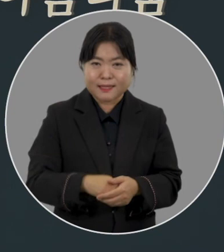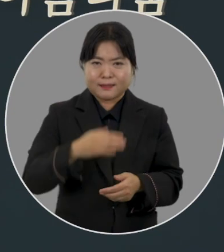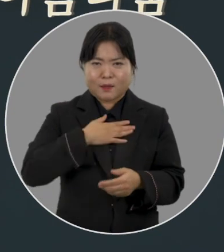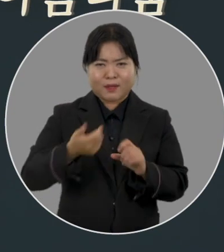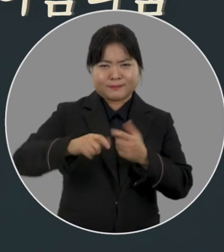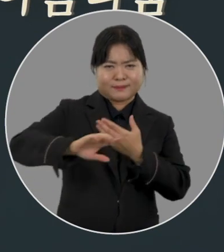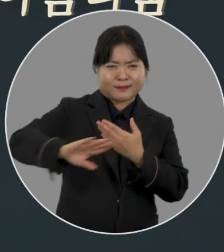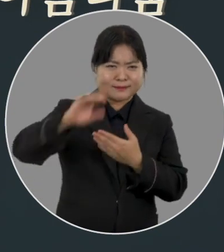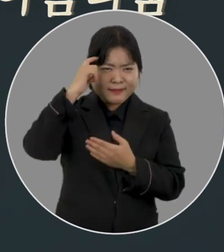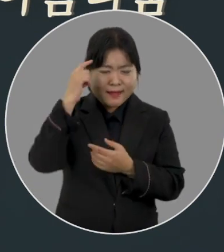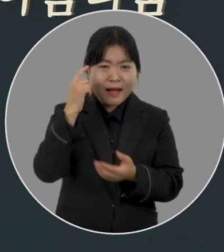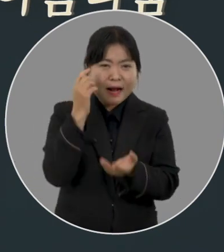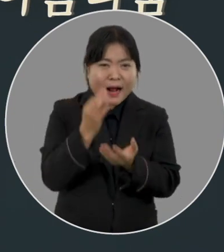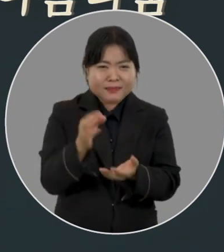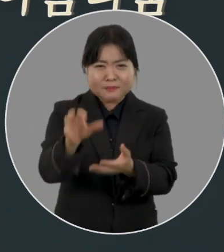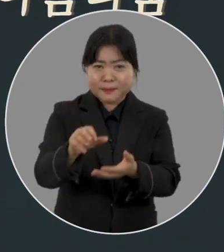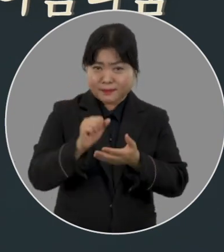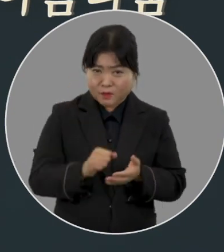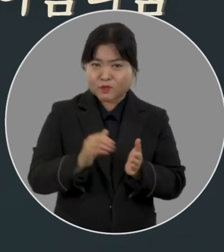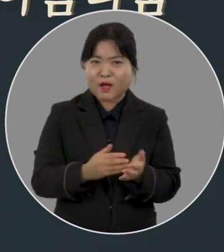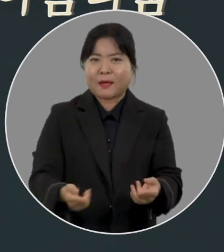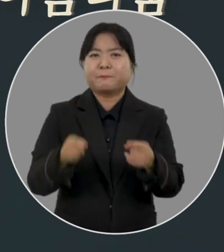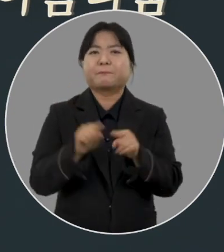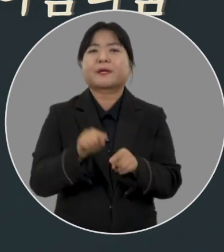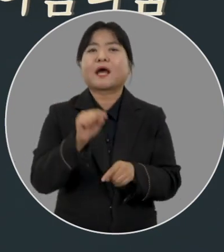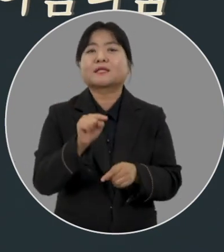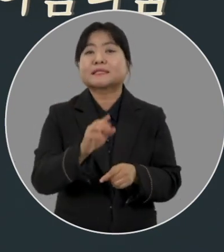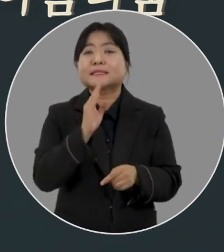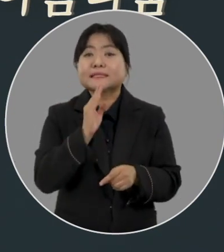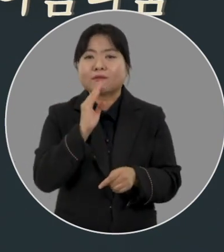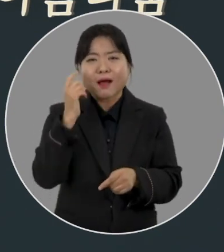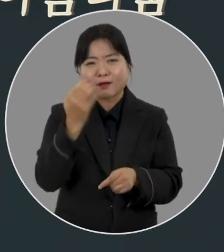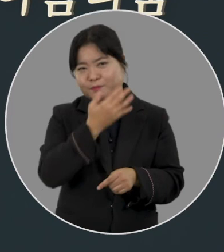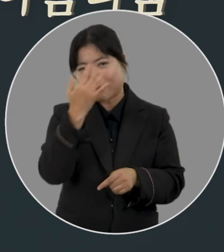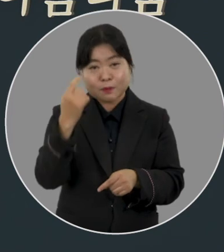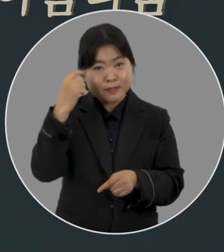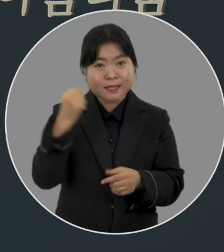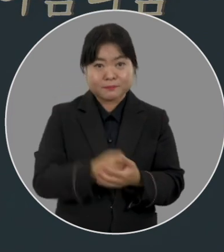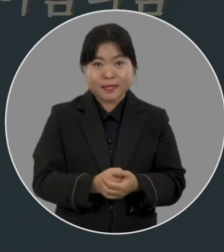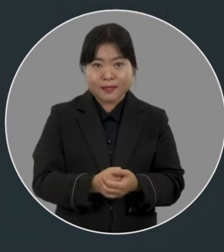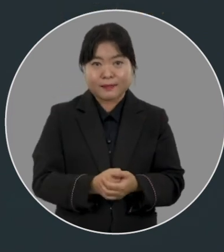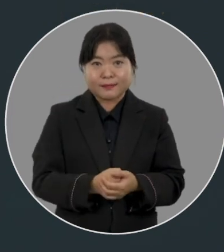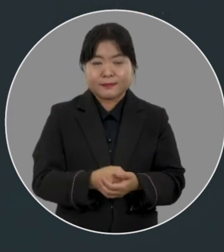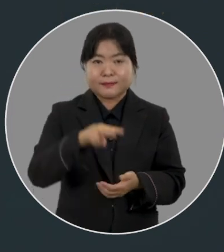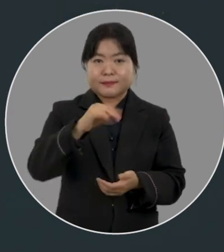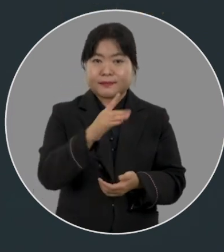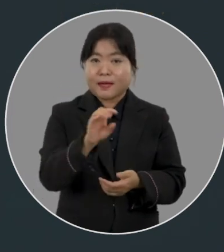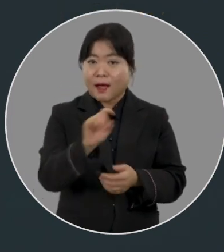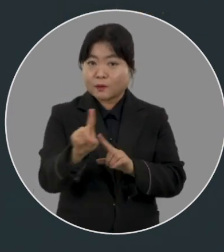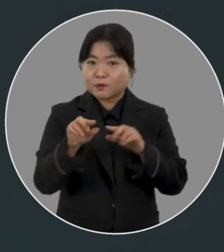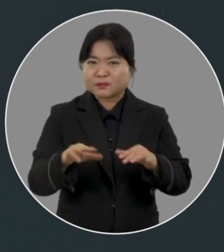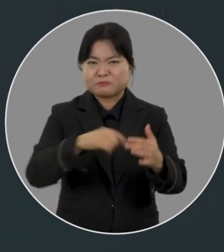자기와 다른 생각, 가치를 받아들여서 함께하는 이것이 진정한 아름다움이라고 생각합니다. 시리아도